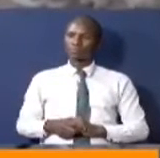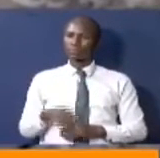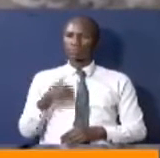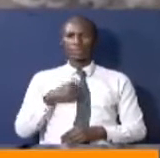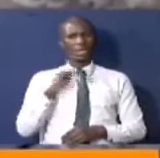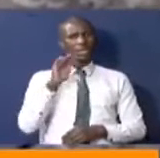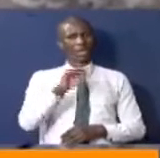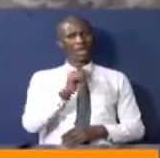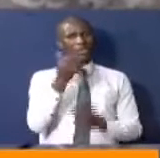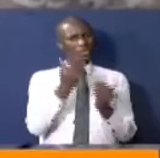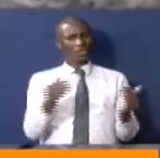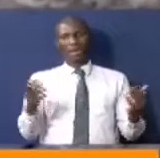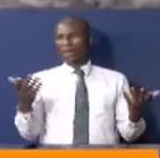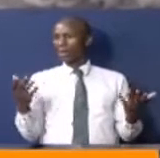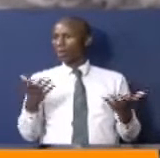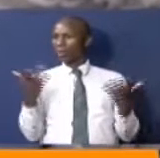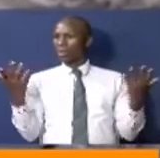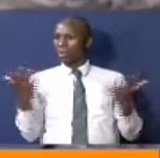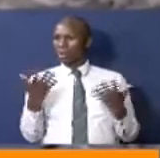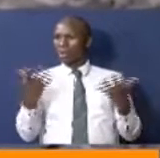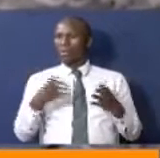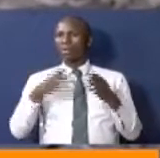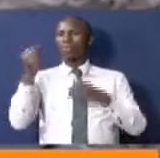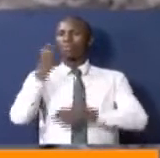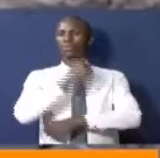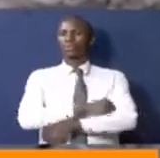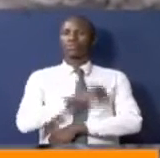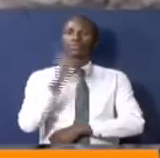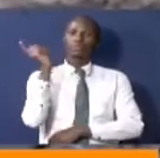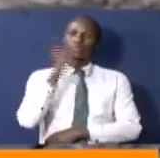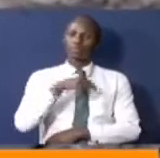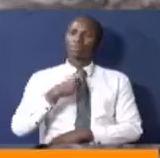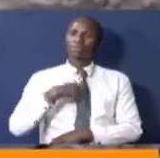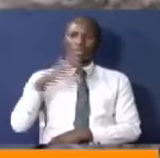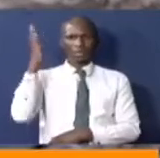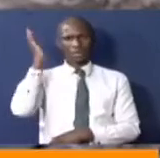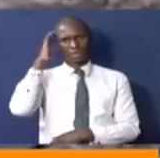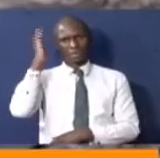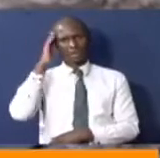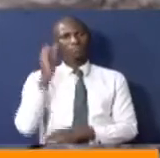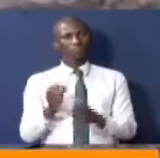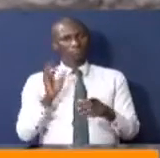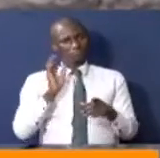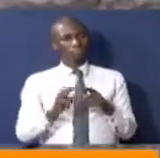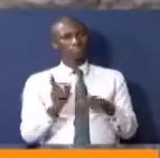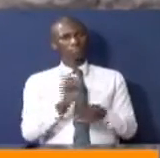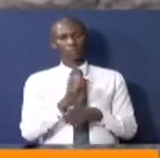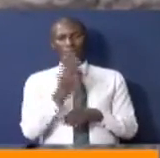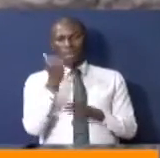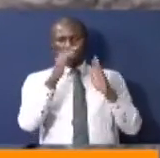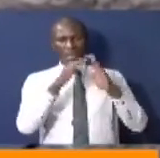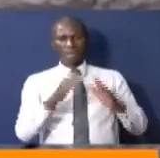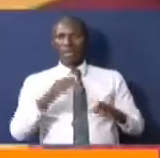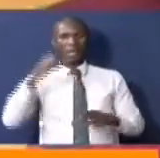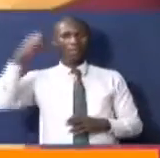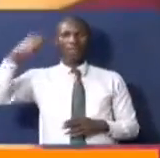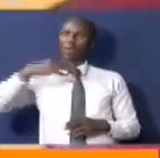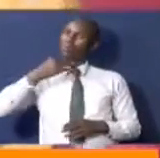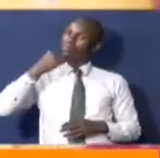Nikauliza kwa wale watoto wengine wako wapi, nikaambiwa wameenda shule. Nikajua hiyo ni kendo iliwakisha sababu hii nyumba haina